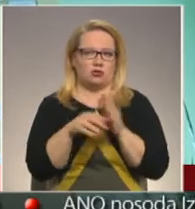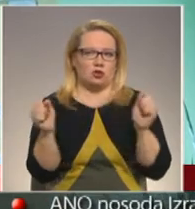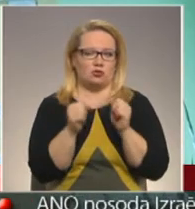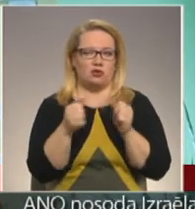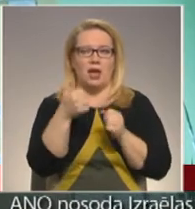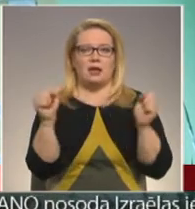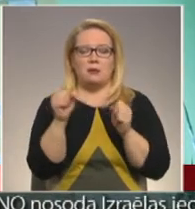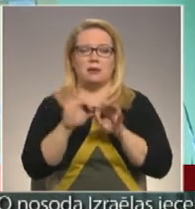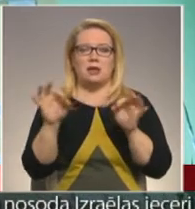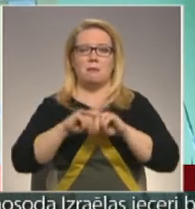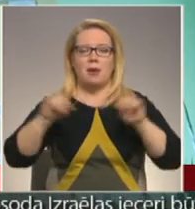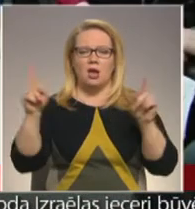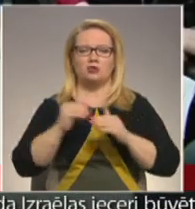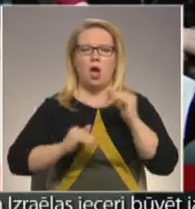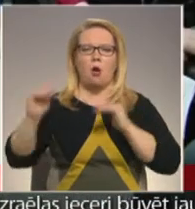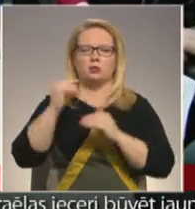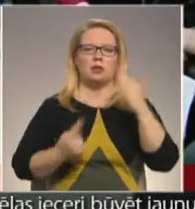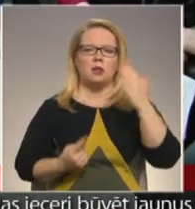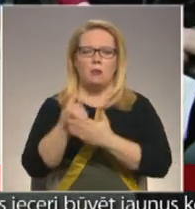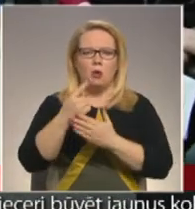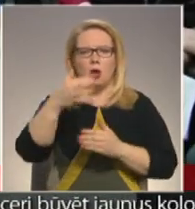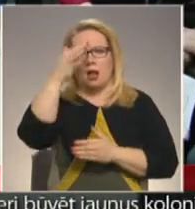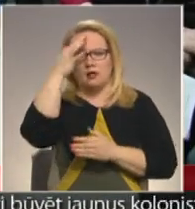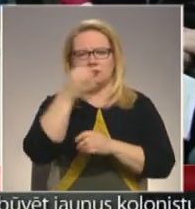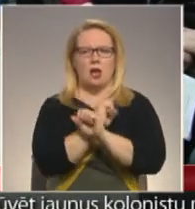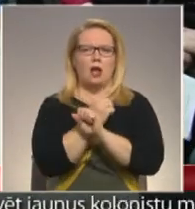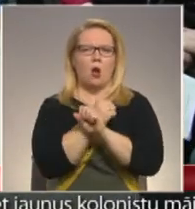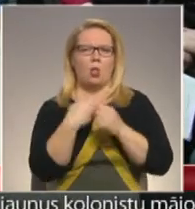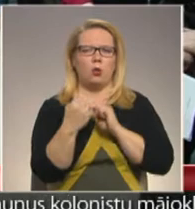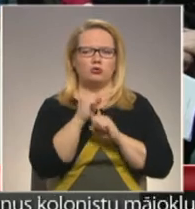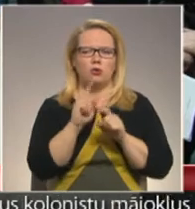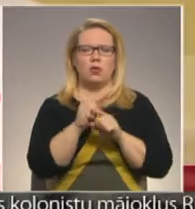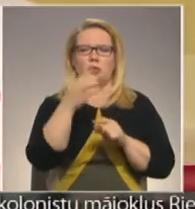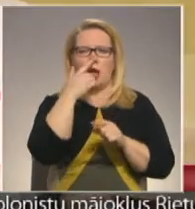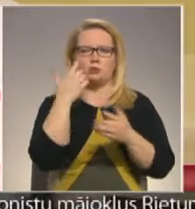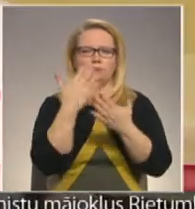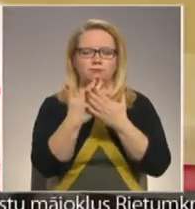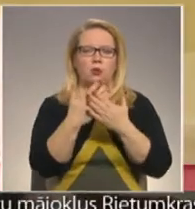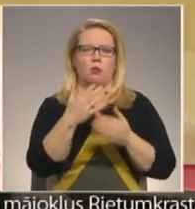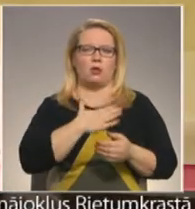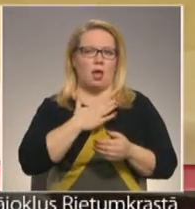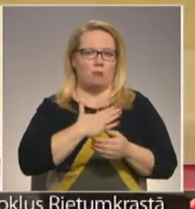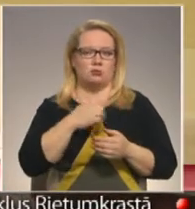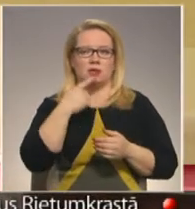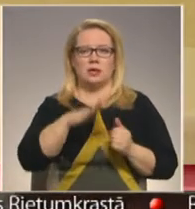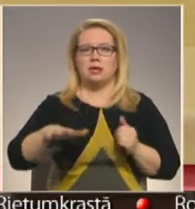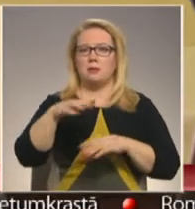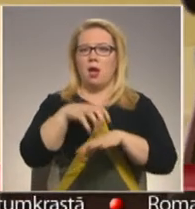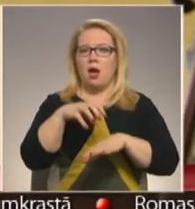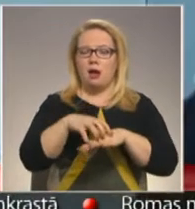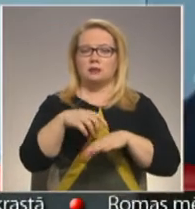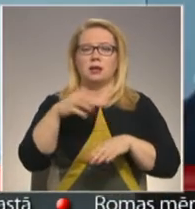sākas pēkšņi, parādās augsta temperatūra, galvas sāpes, kaulu laušanas sajūta, aizlikts deguns un klepus. Kāds izģimenes ārste